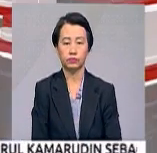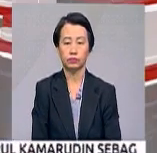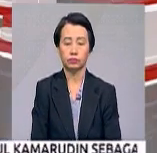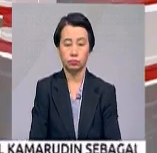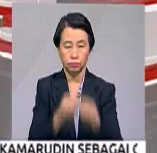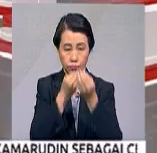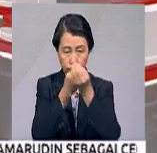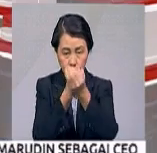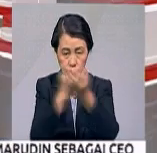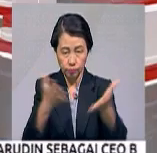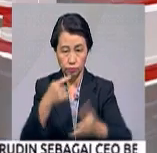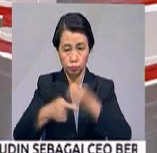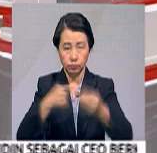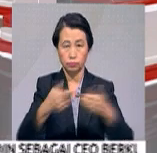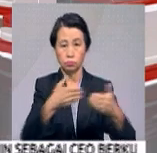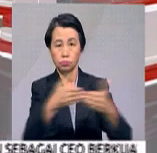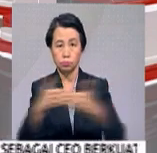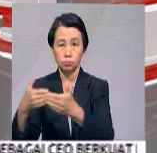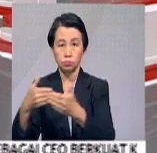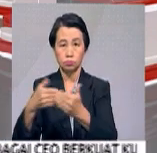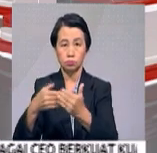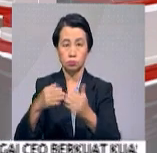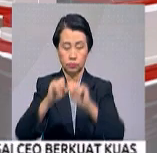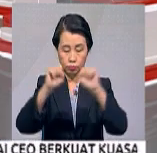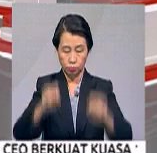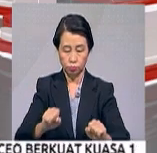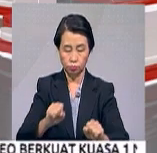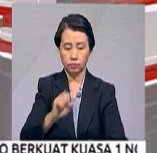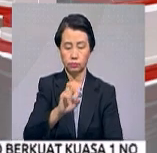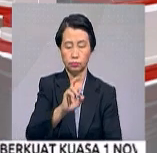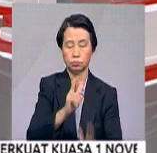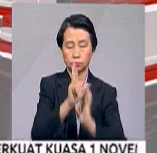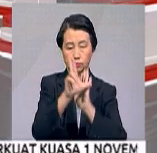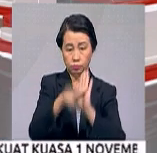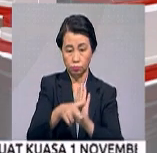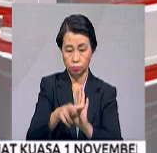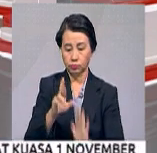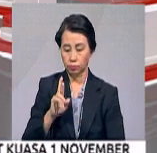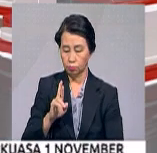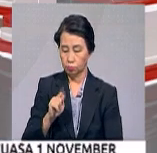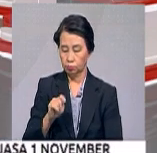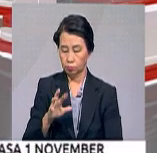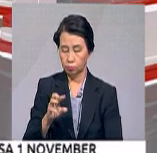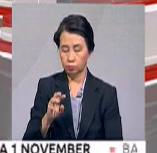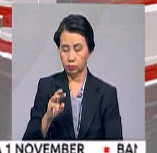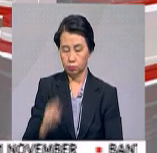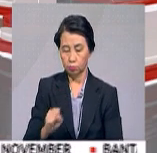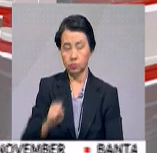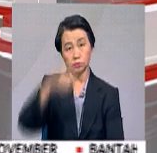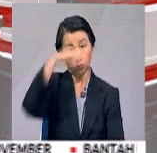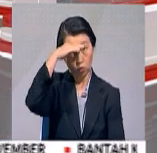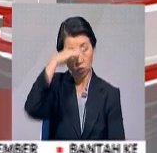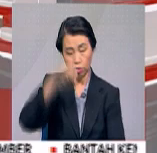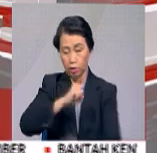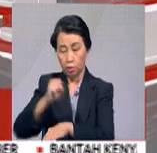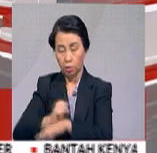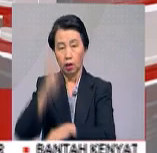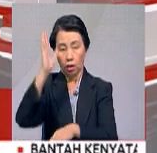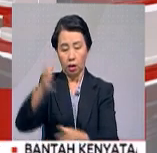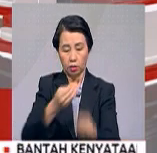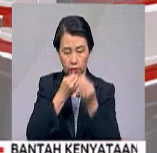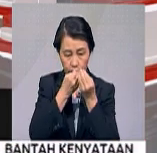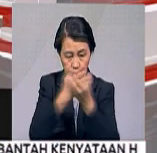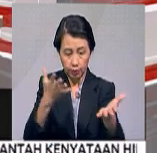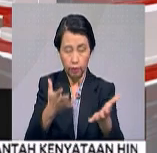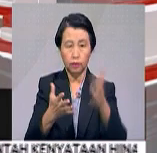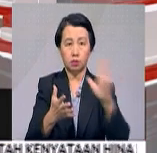Pengumuman rasmi berhubung pelanjutan projek sistem transit rapid RTS Johor Singapura akan diumumkan selewat-lewatnya 31